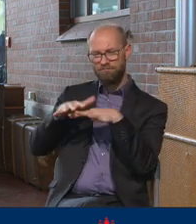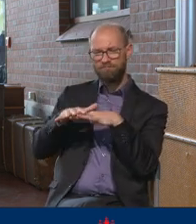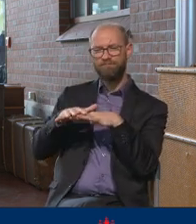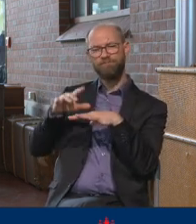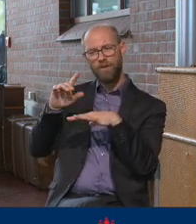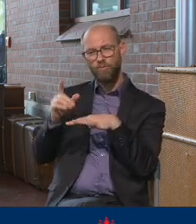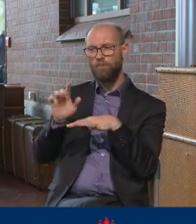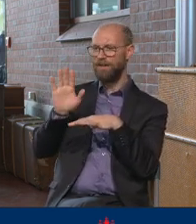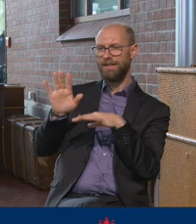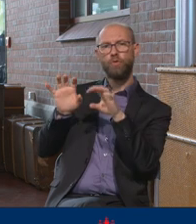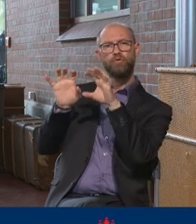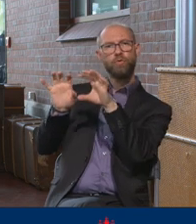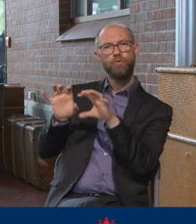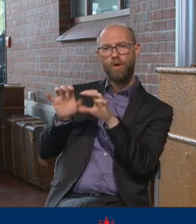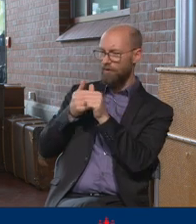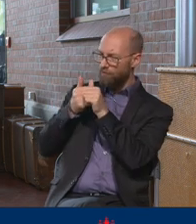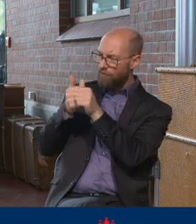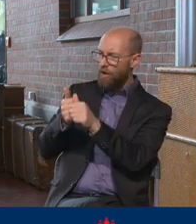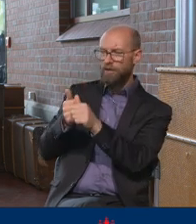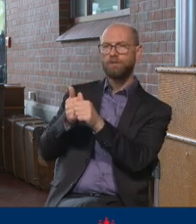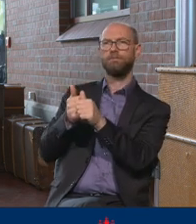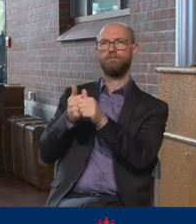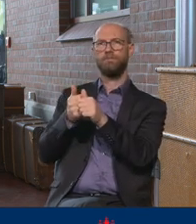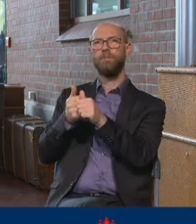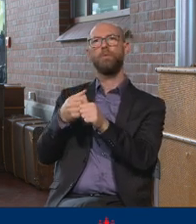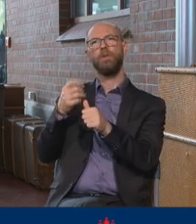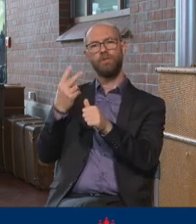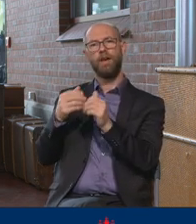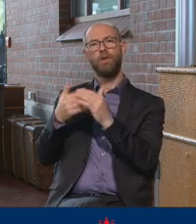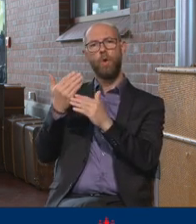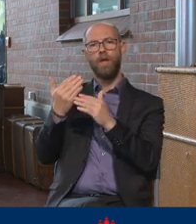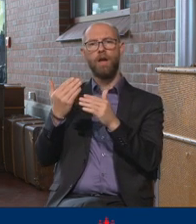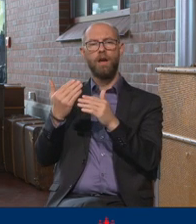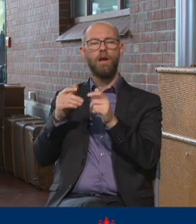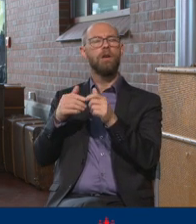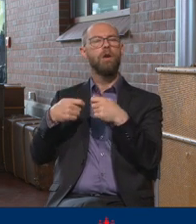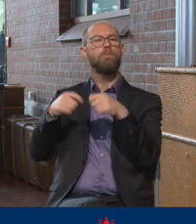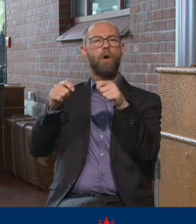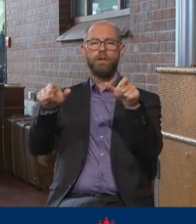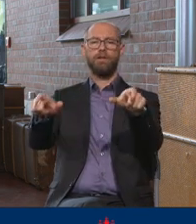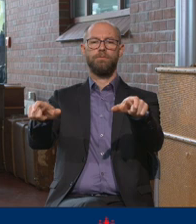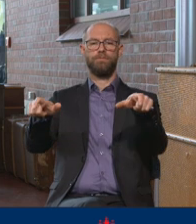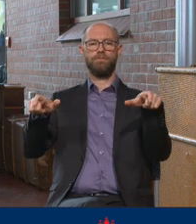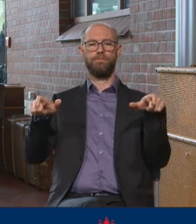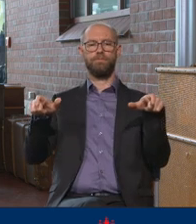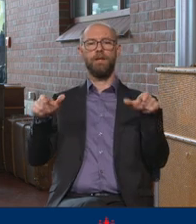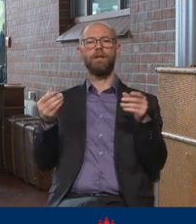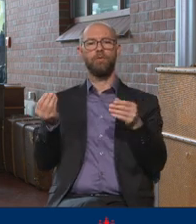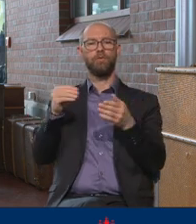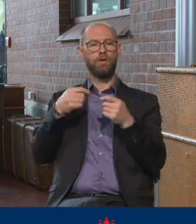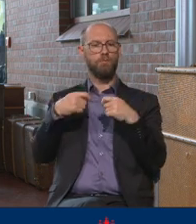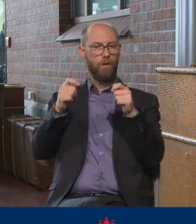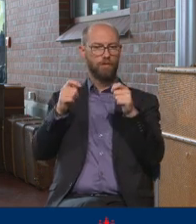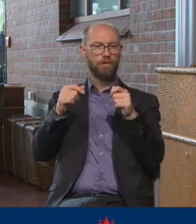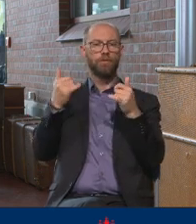eher der zellen aufgenommen haben diese flankierend mit zwei gebäuden begleitet man sieht es hier ganz schön vom deich park